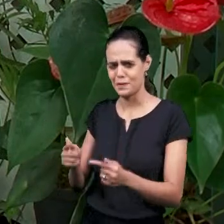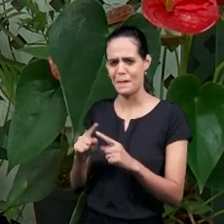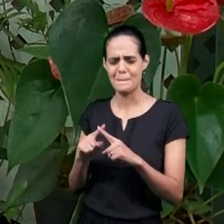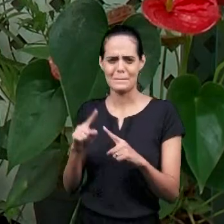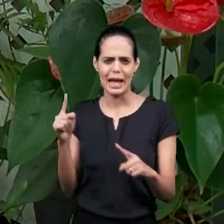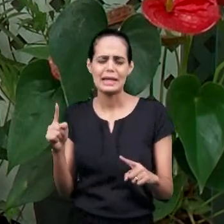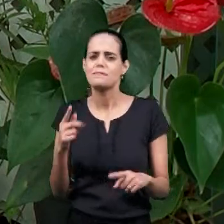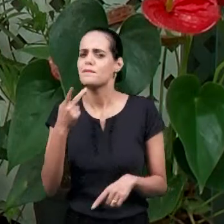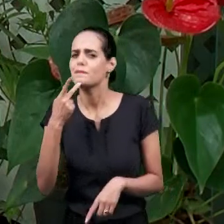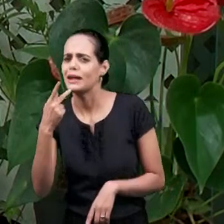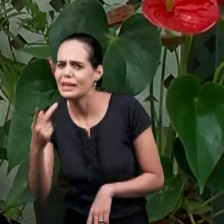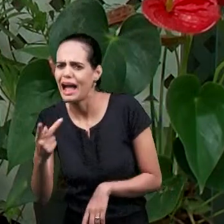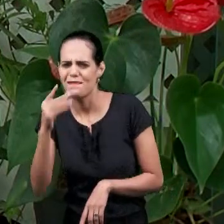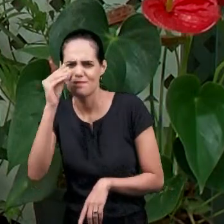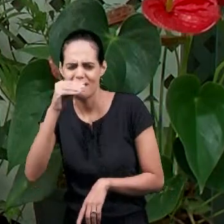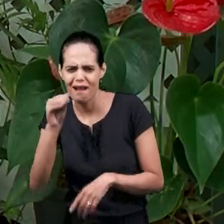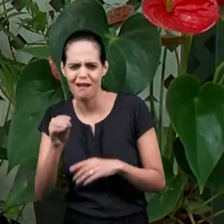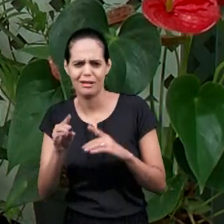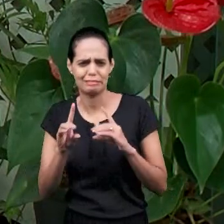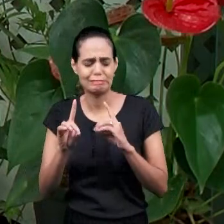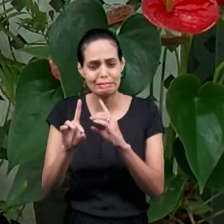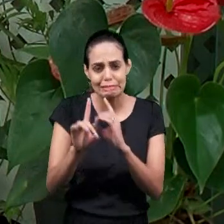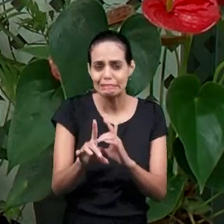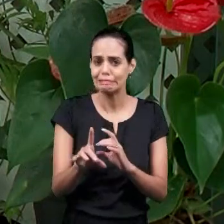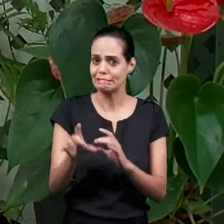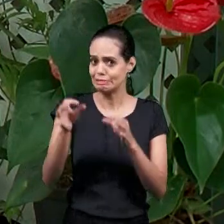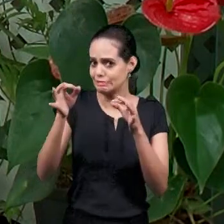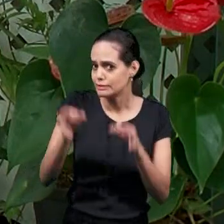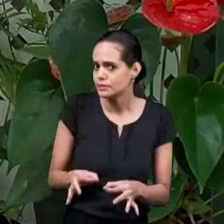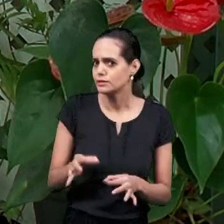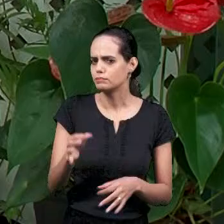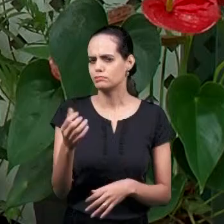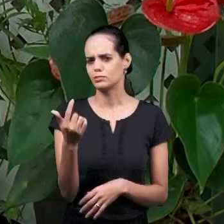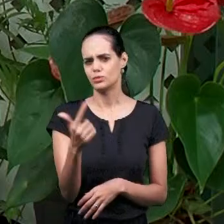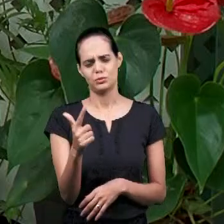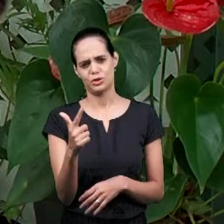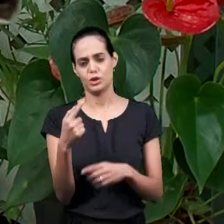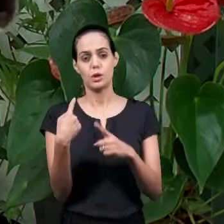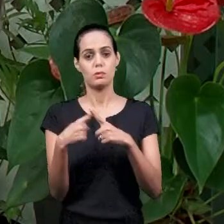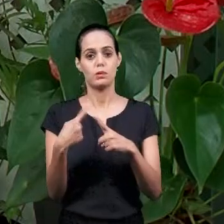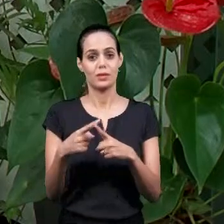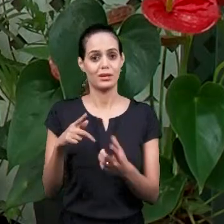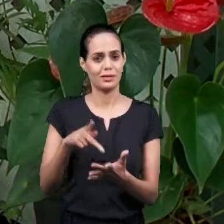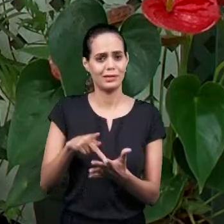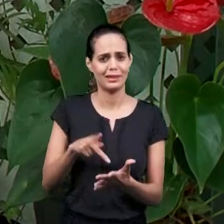c'est une doctrine, on peut dire, sans définition, parce qu'en vérité,